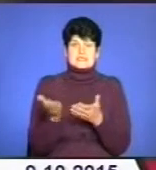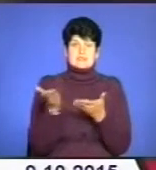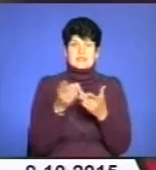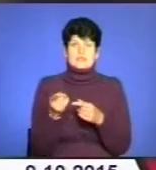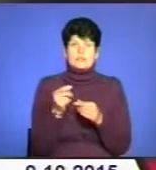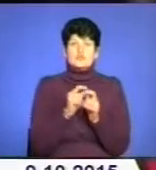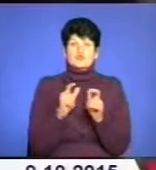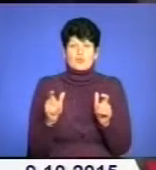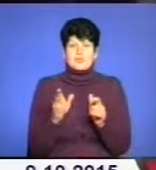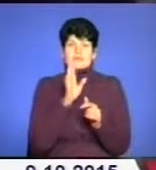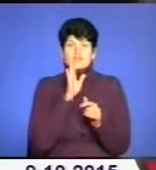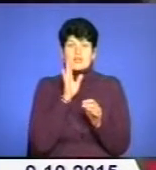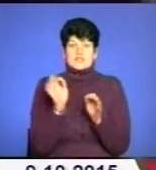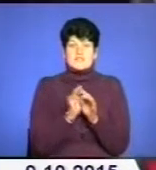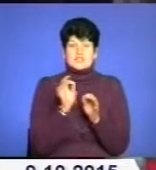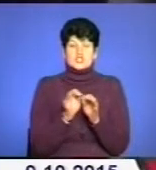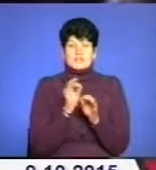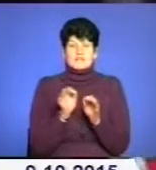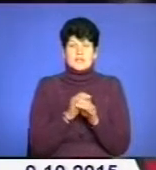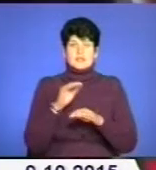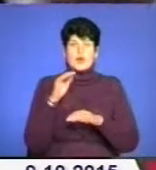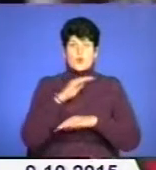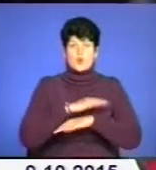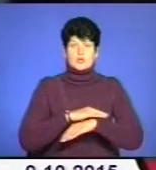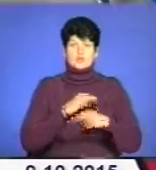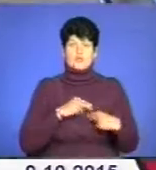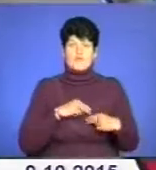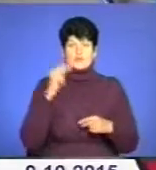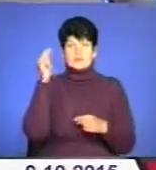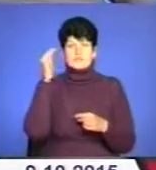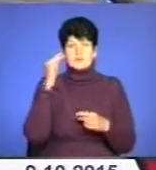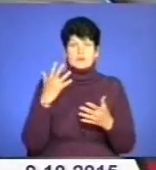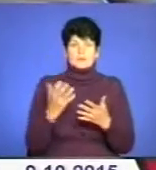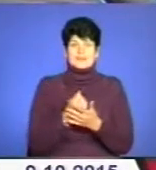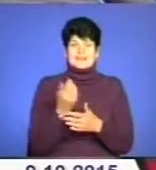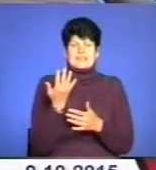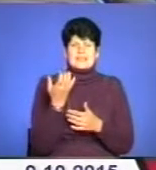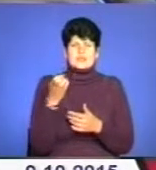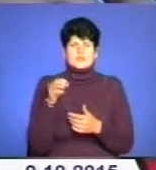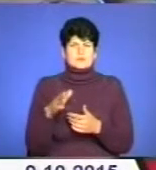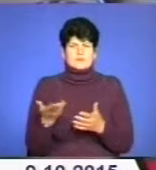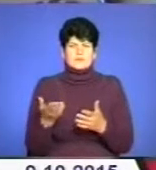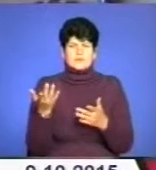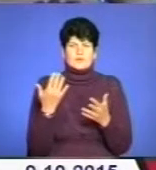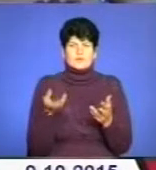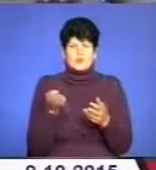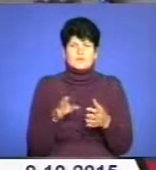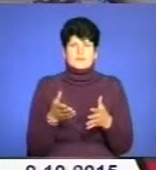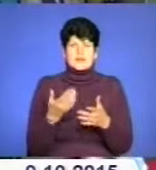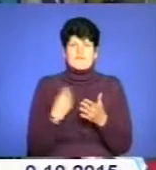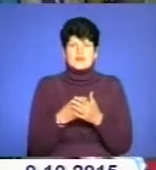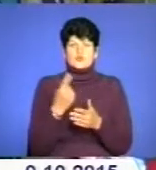школи. Дівчата вишивали медальйони на уроках трудового навчання. Вийшло кілька сотень. Вартість одного – 100